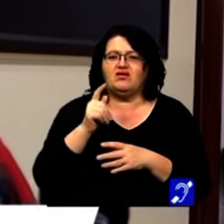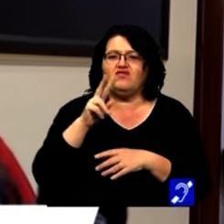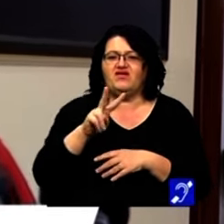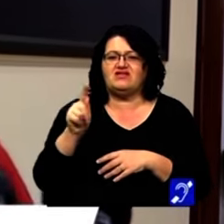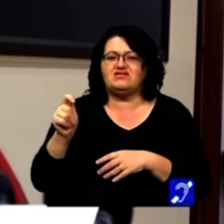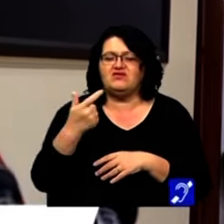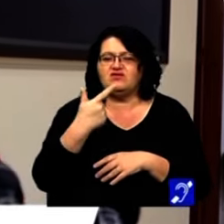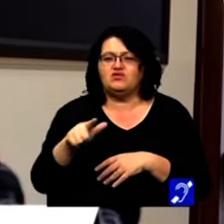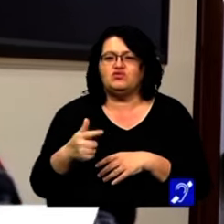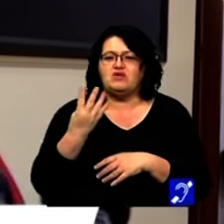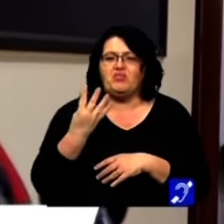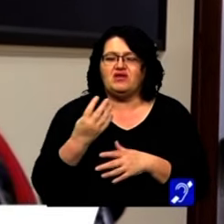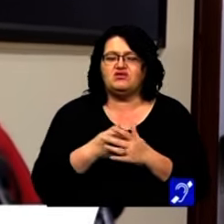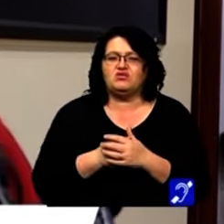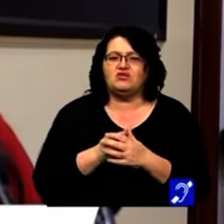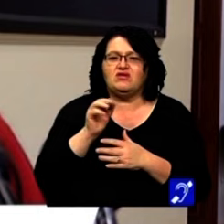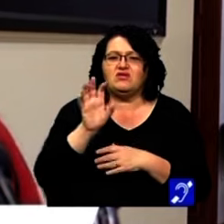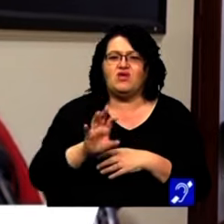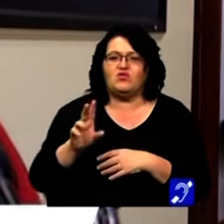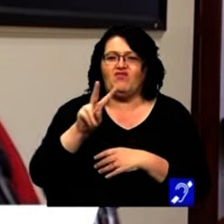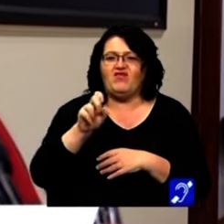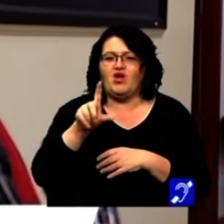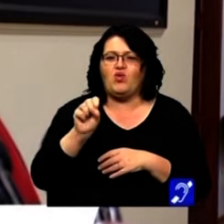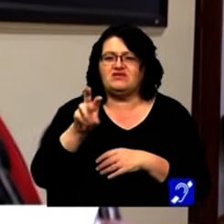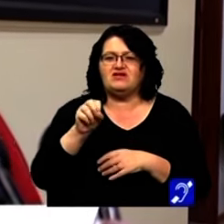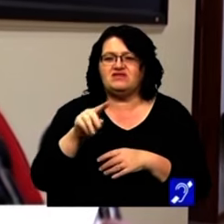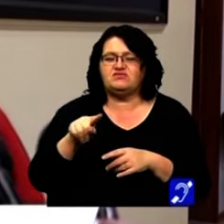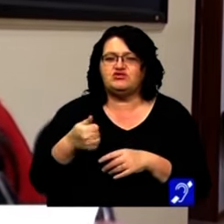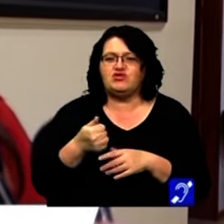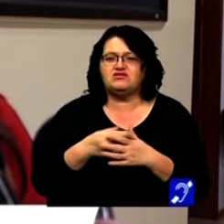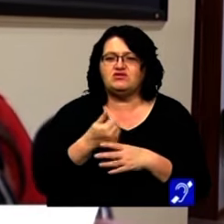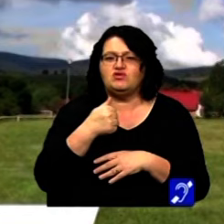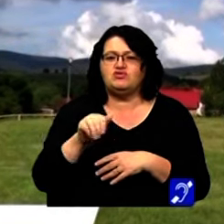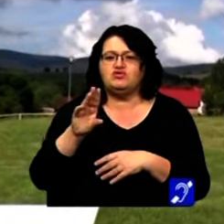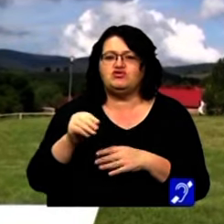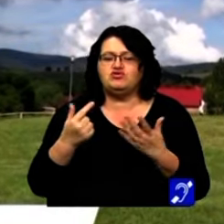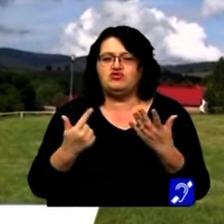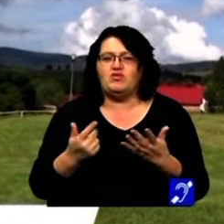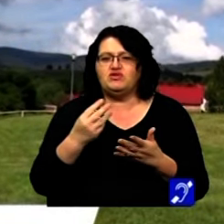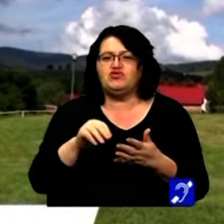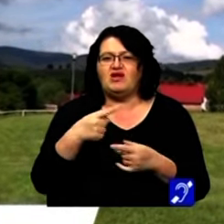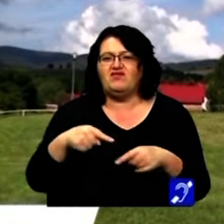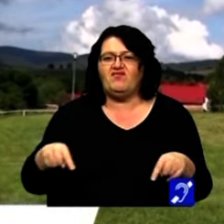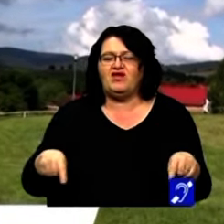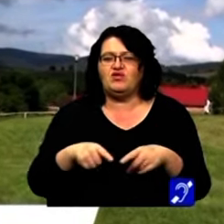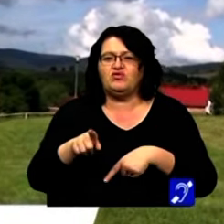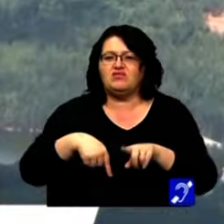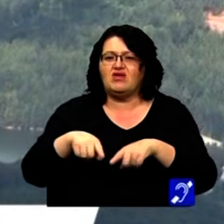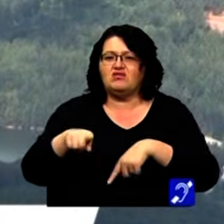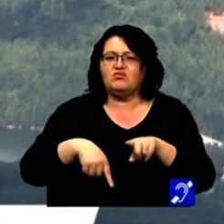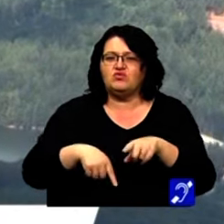Transilvanica 204, Eurovelo 13.6 157 și alte tipuri de